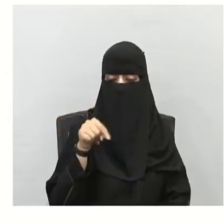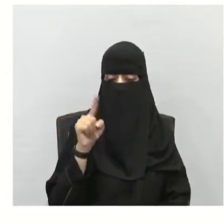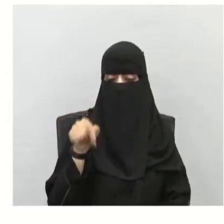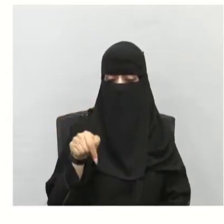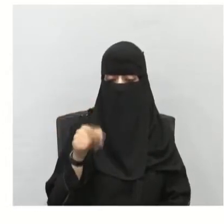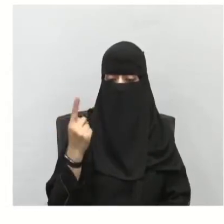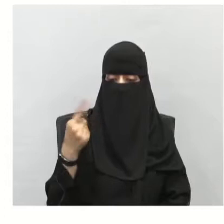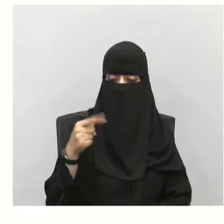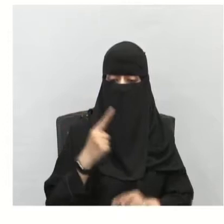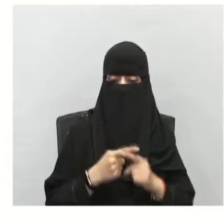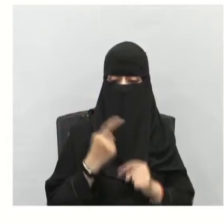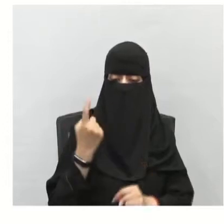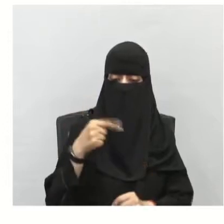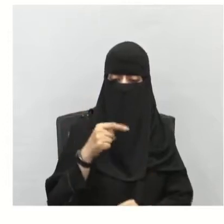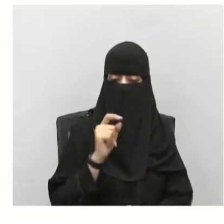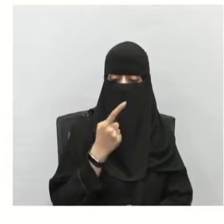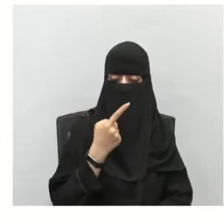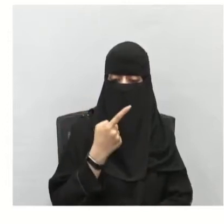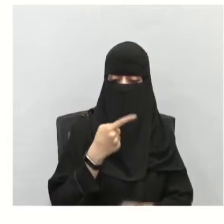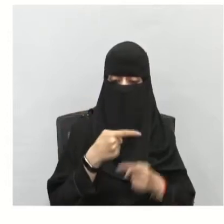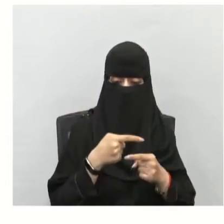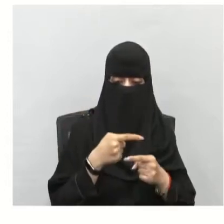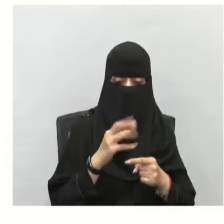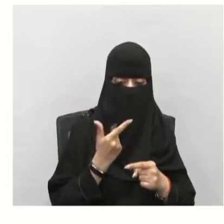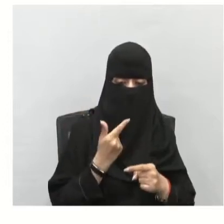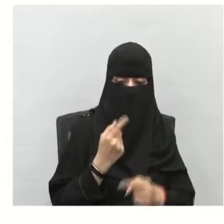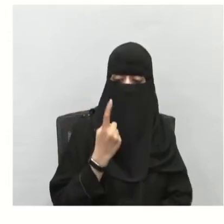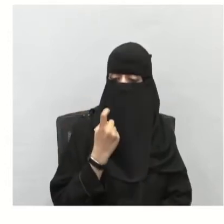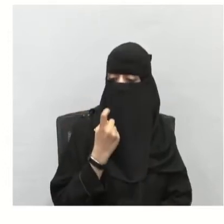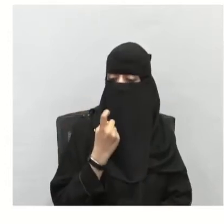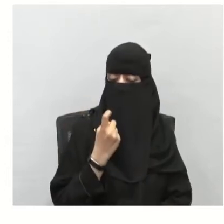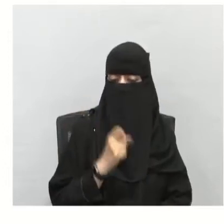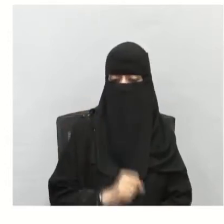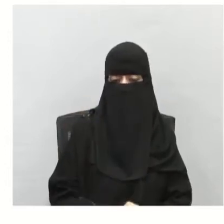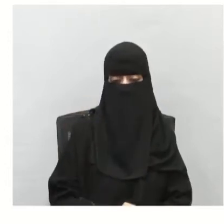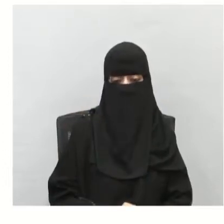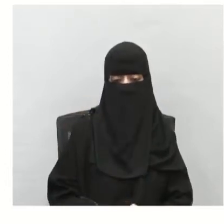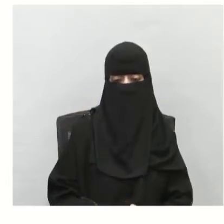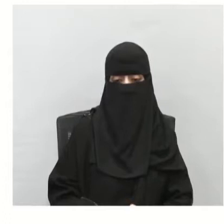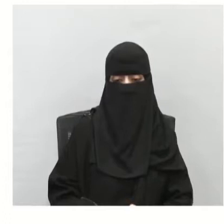10 ضرب 10 يساوي 100. إذا لاحظوا معي هنا الناتج هنا 100